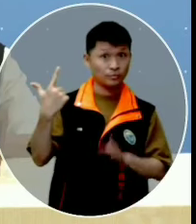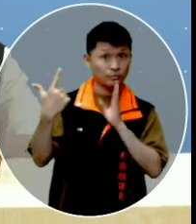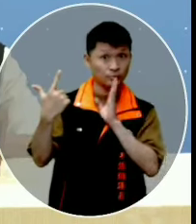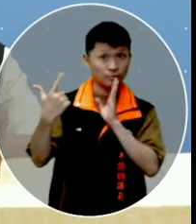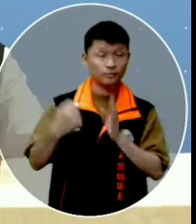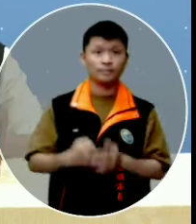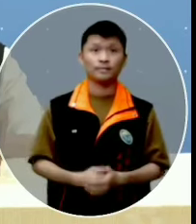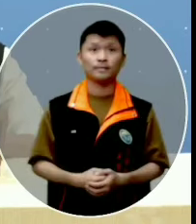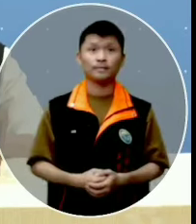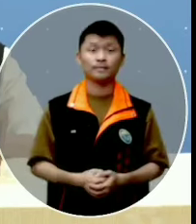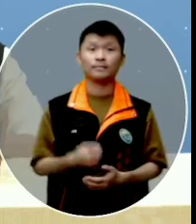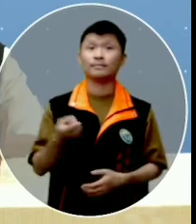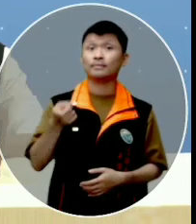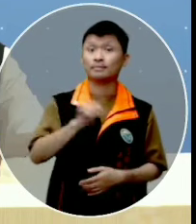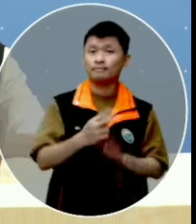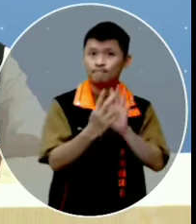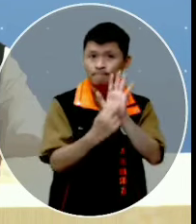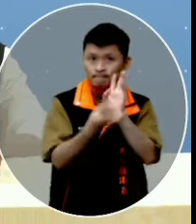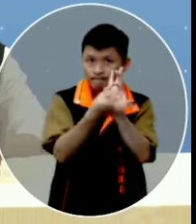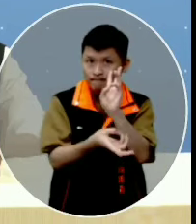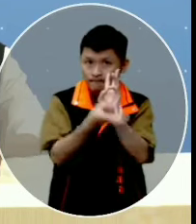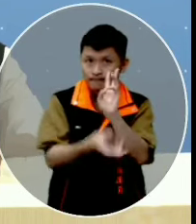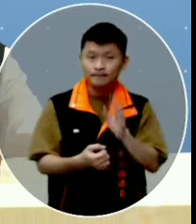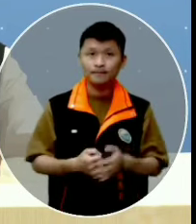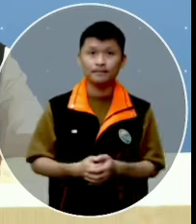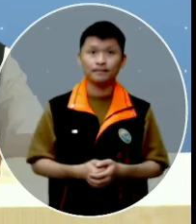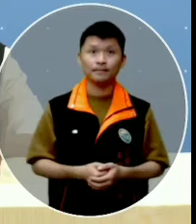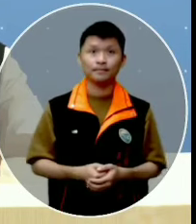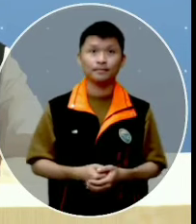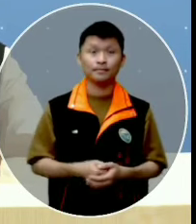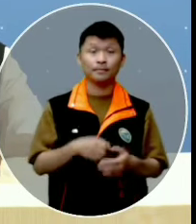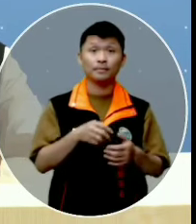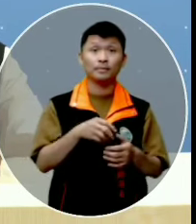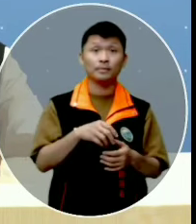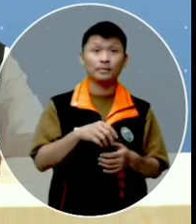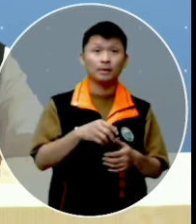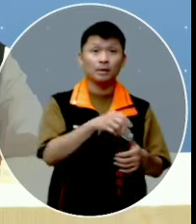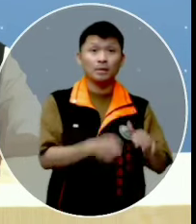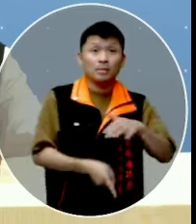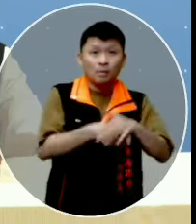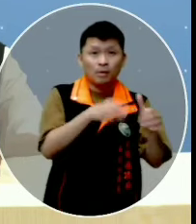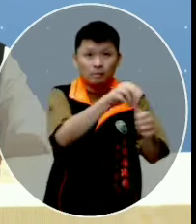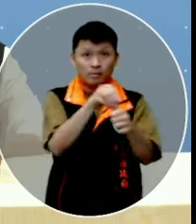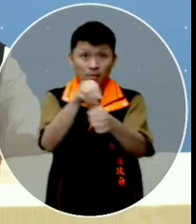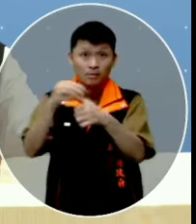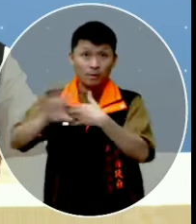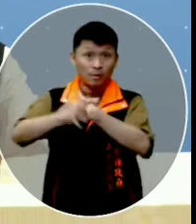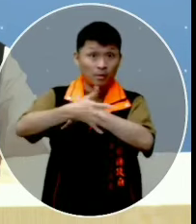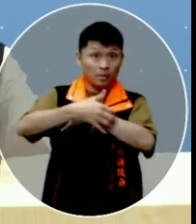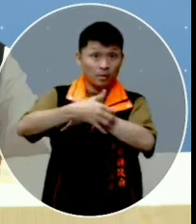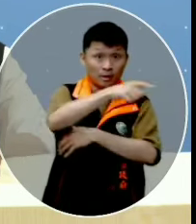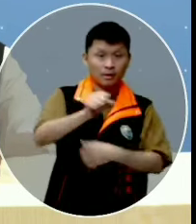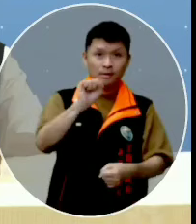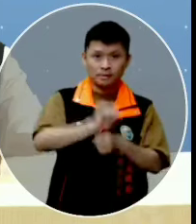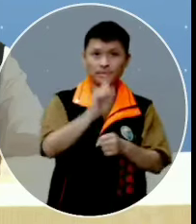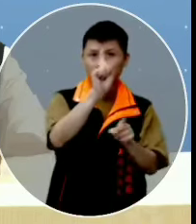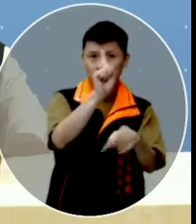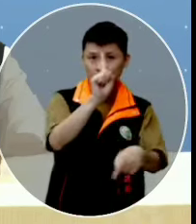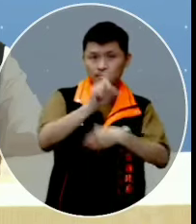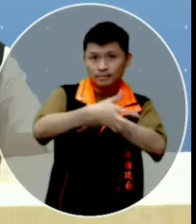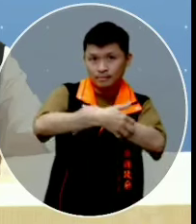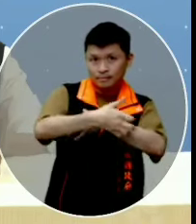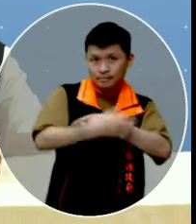者。那接下来说明细节，收容所传播链今天新增1名工作人